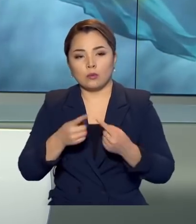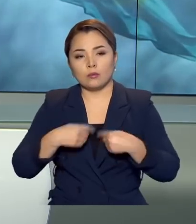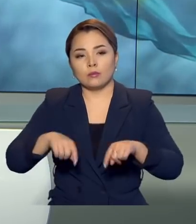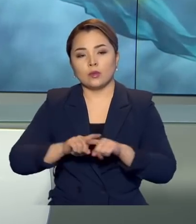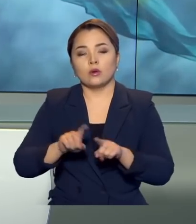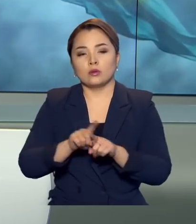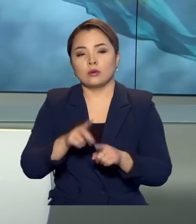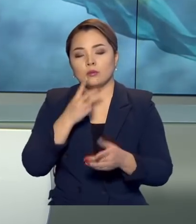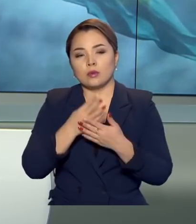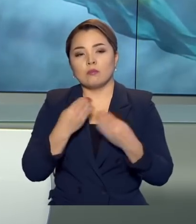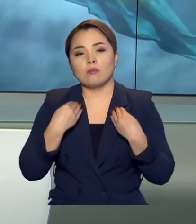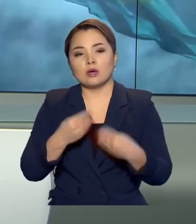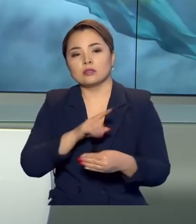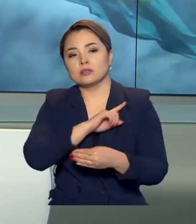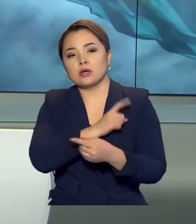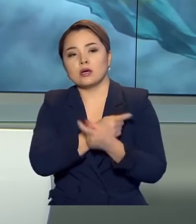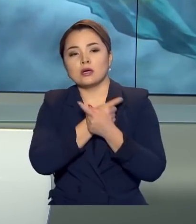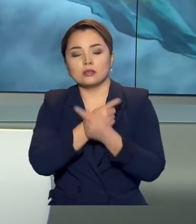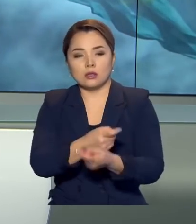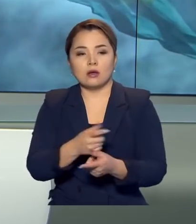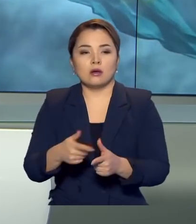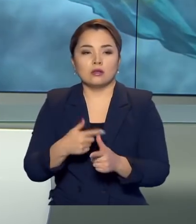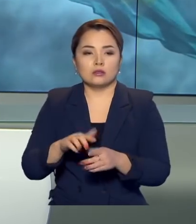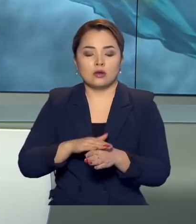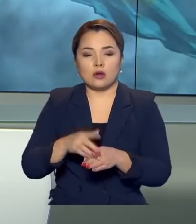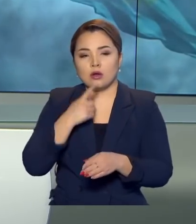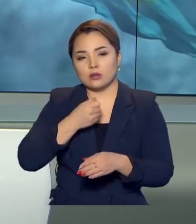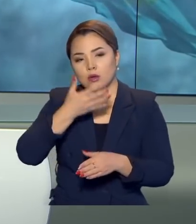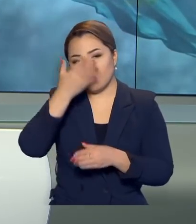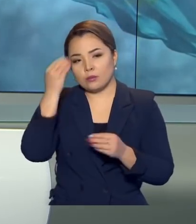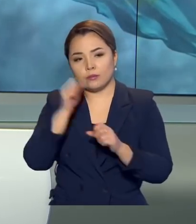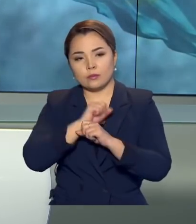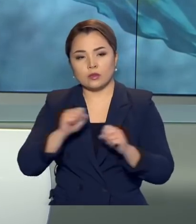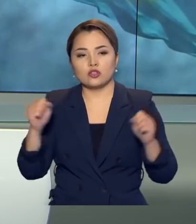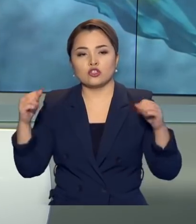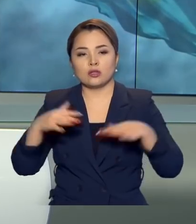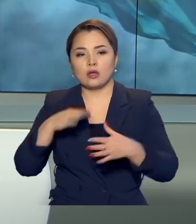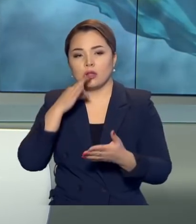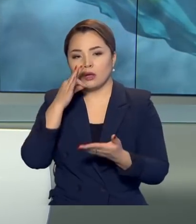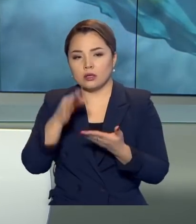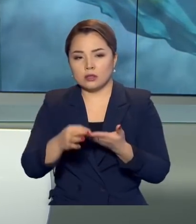тұтастығы жолында батырлық танытқан жауынгерлердің есімі ұмытылмайды десті жиналғандар.